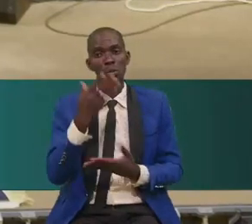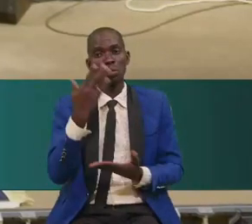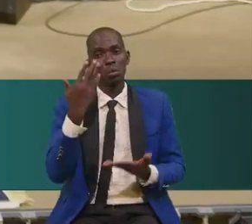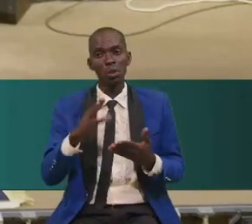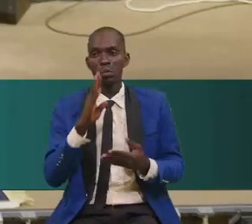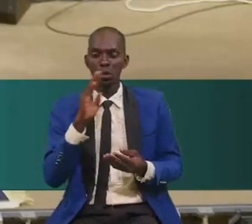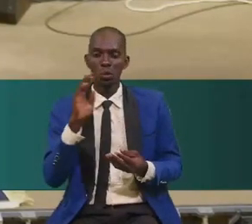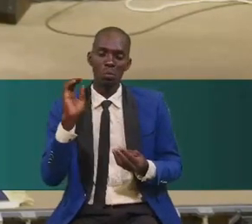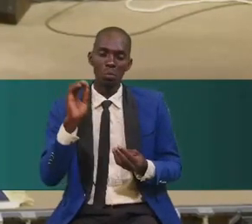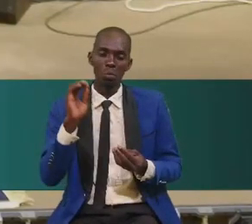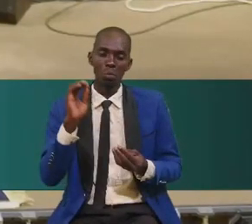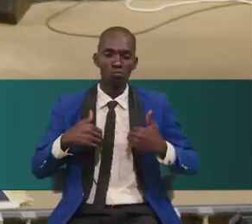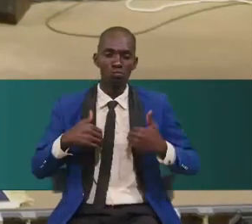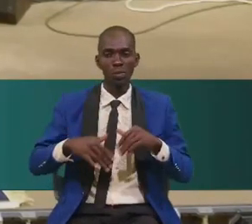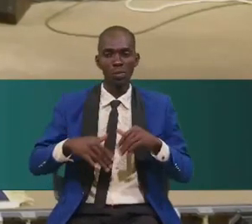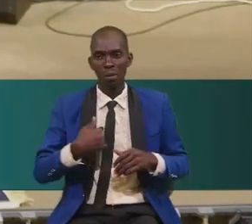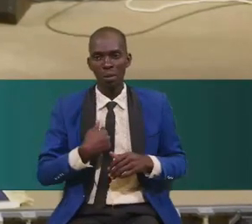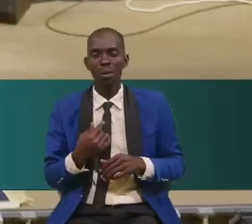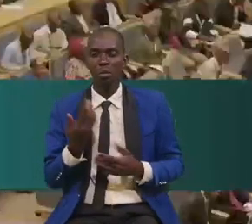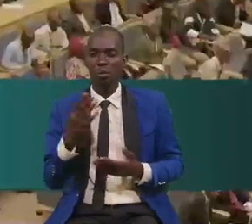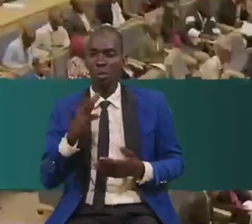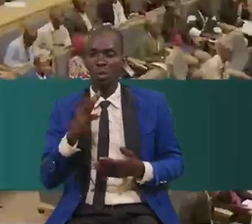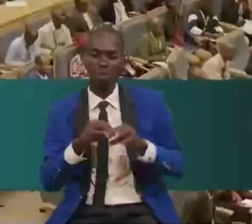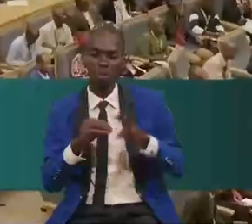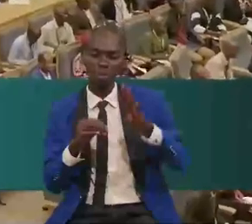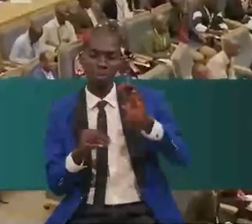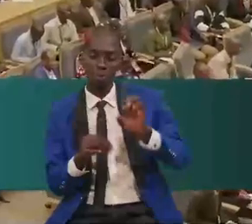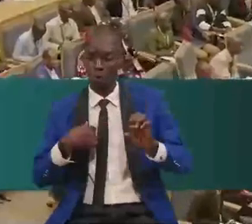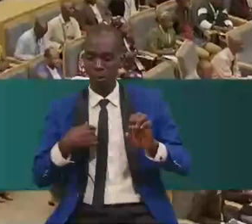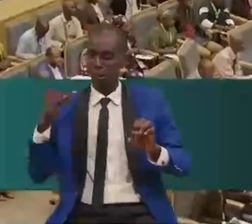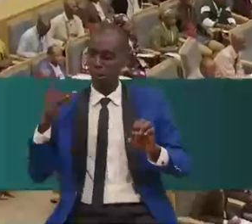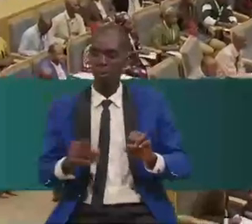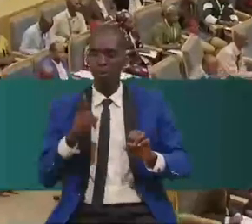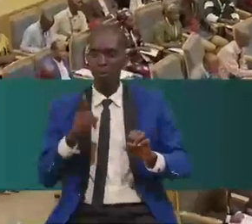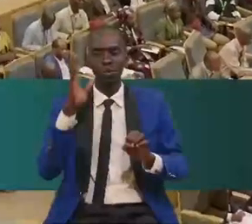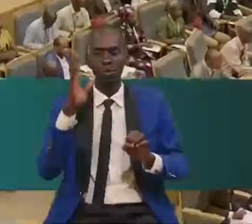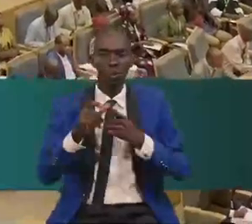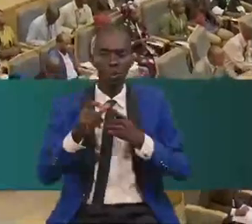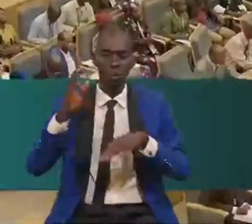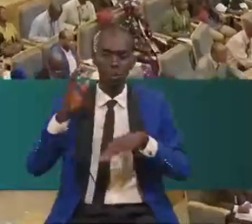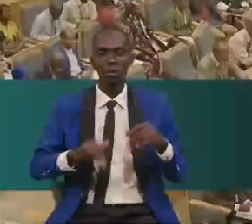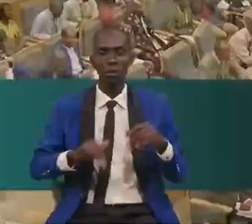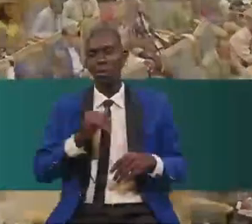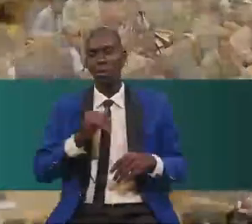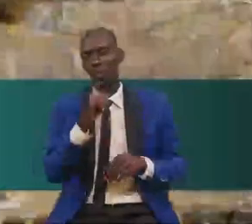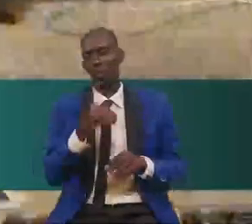la quarantaine, j'ai 80, vous allez courir plus rapidement que moi. Plusieurs parmi